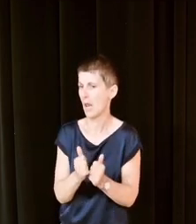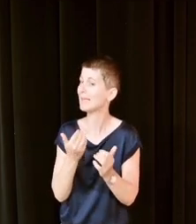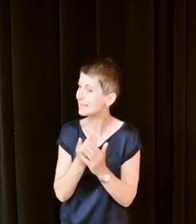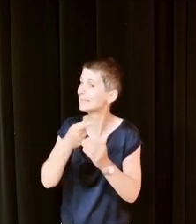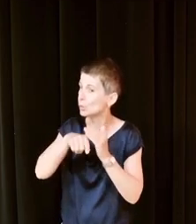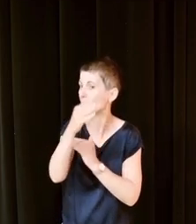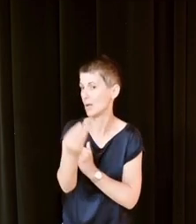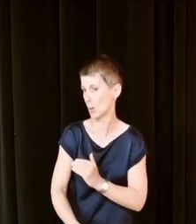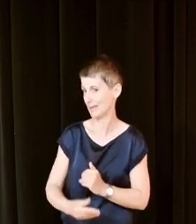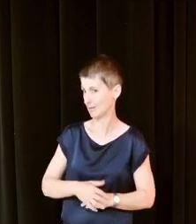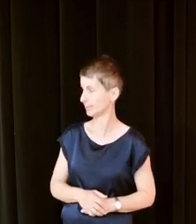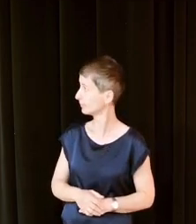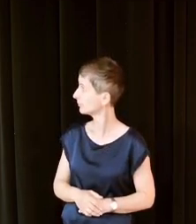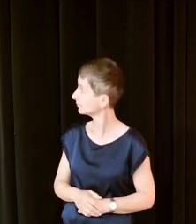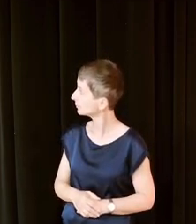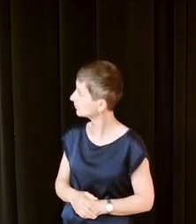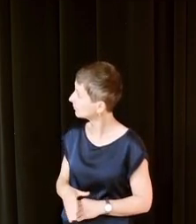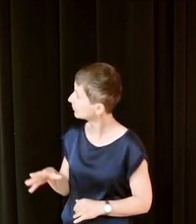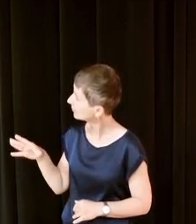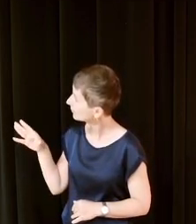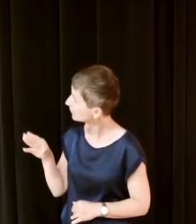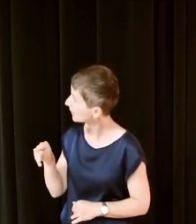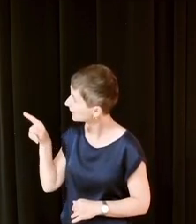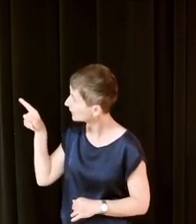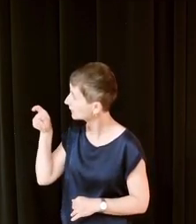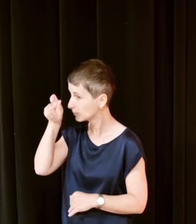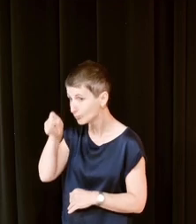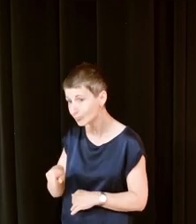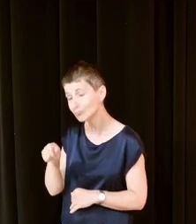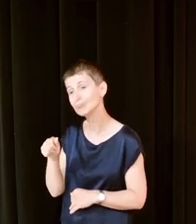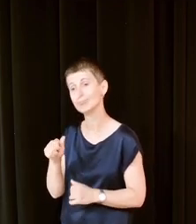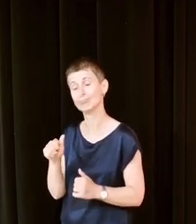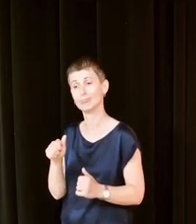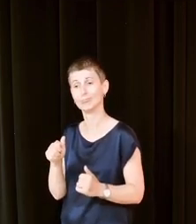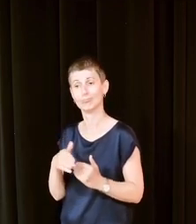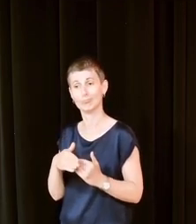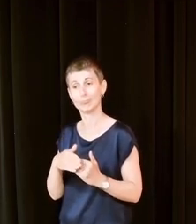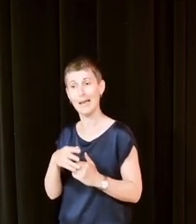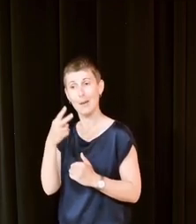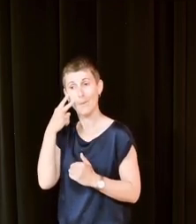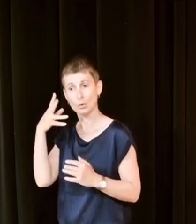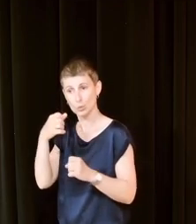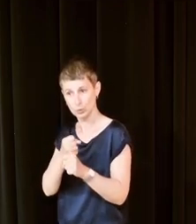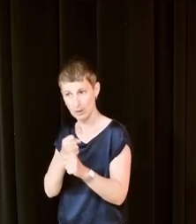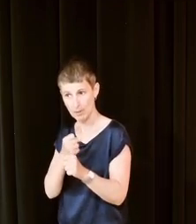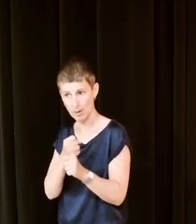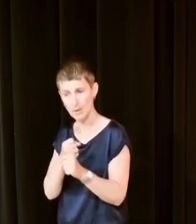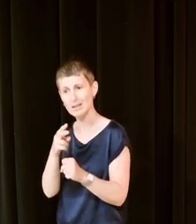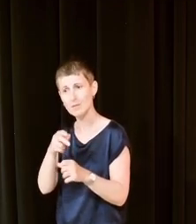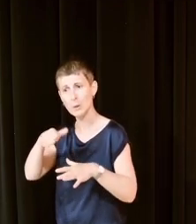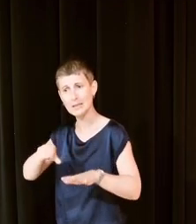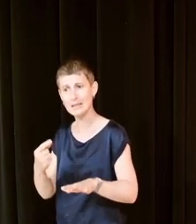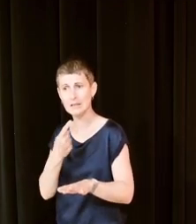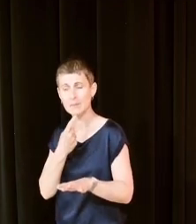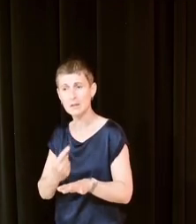Ja, Lukas Radbruch, mit dem ich in Bonn auch eng zusammenarbeite, hat 2016 gesagt, Palliativversorgung bejaht das Leben